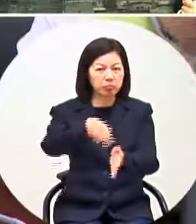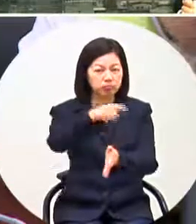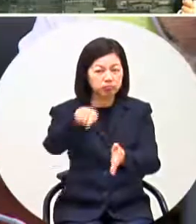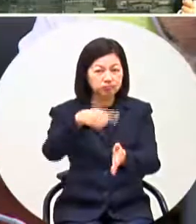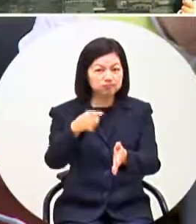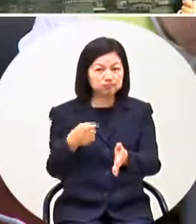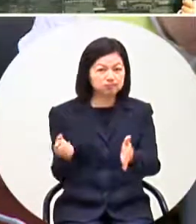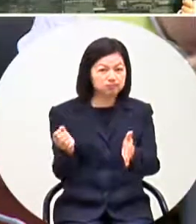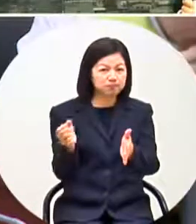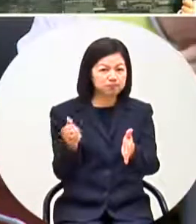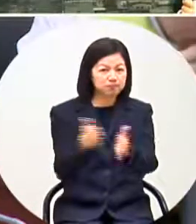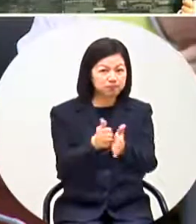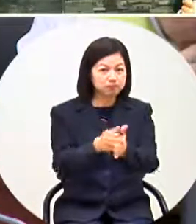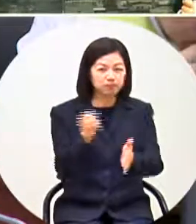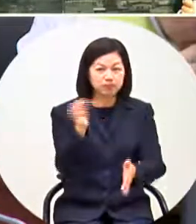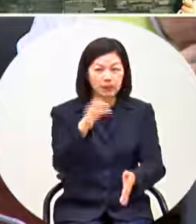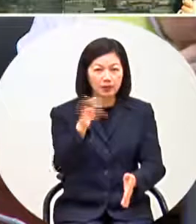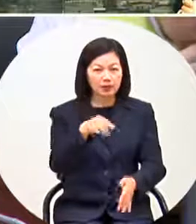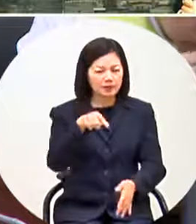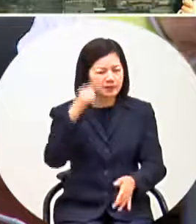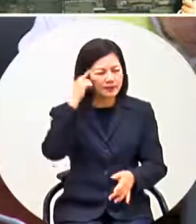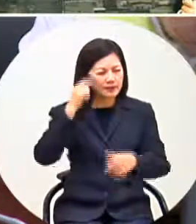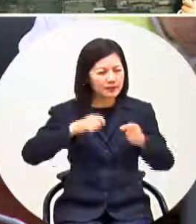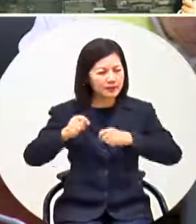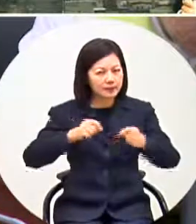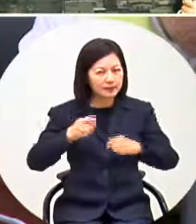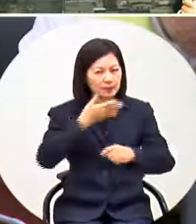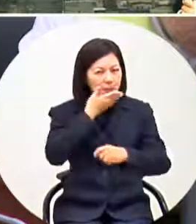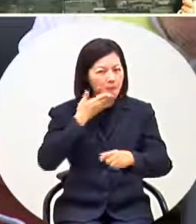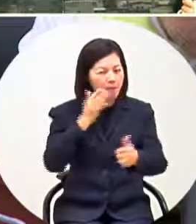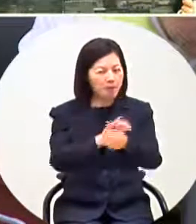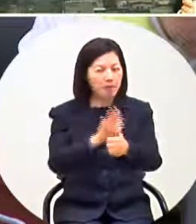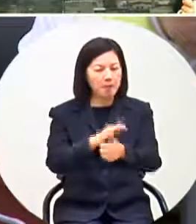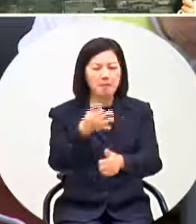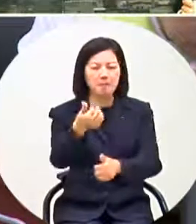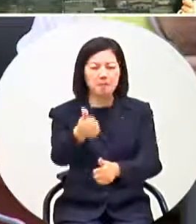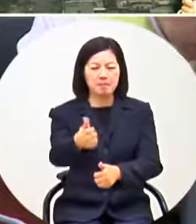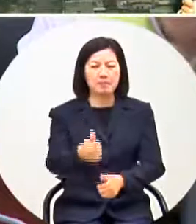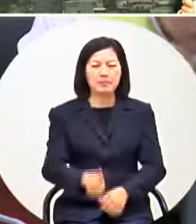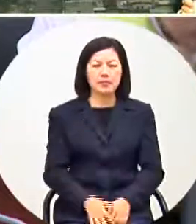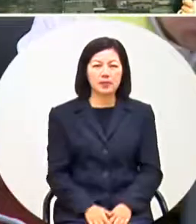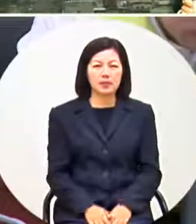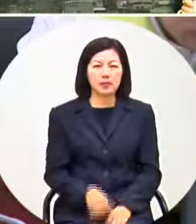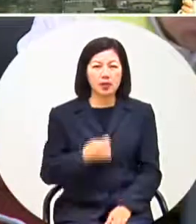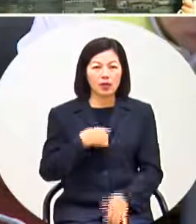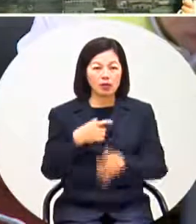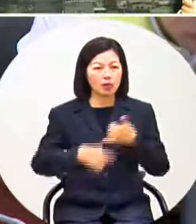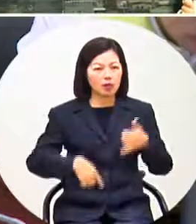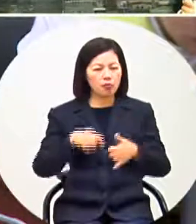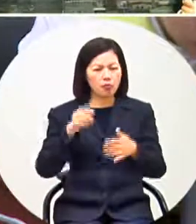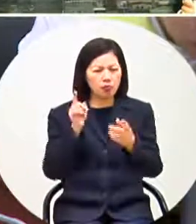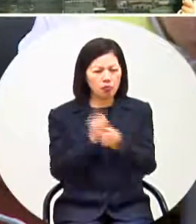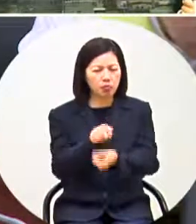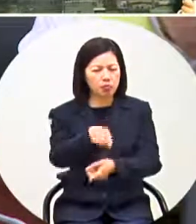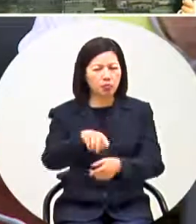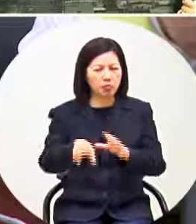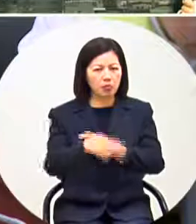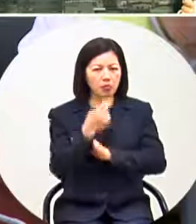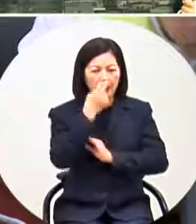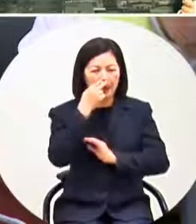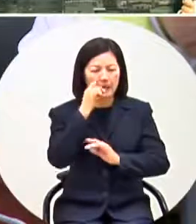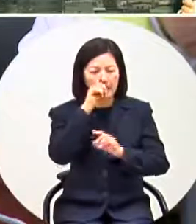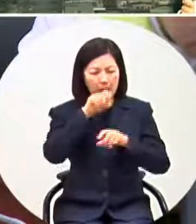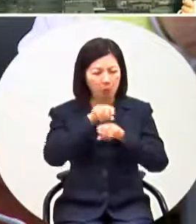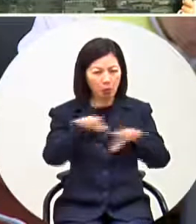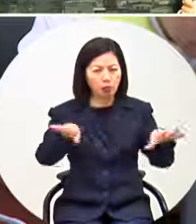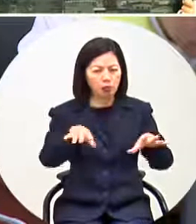这是一个利多的政策。那本席也针对这个空屋啊，跟我们市长大家来探讨，尤其我